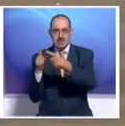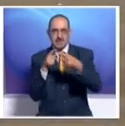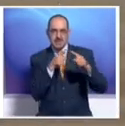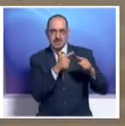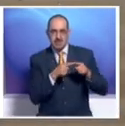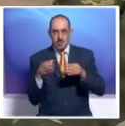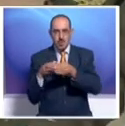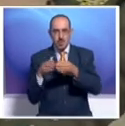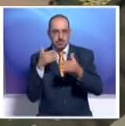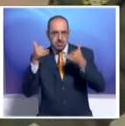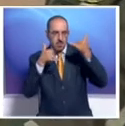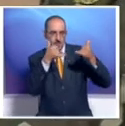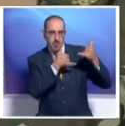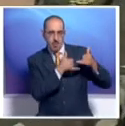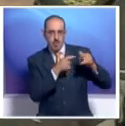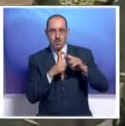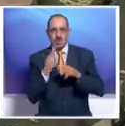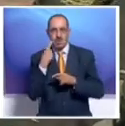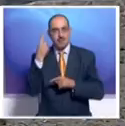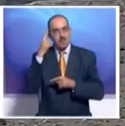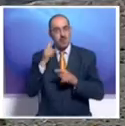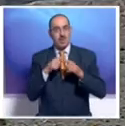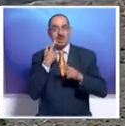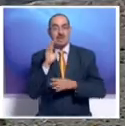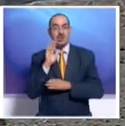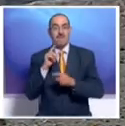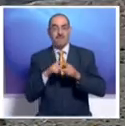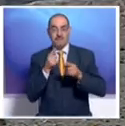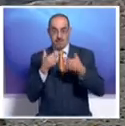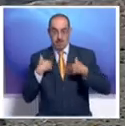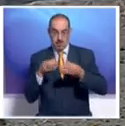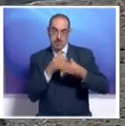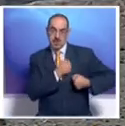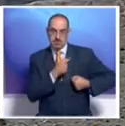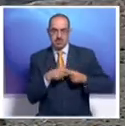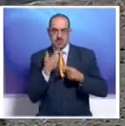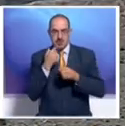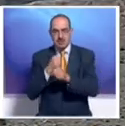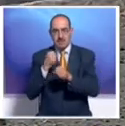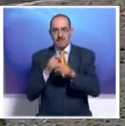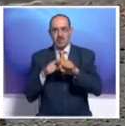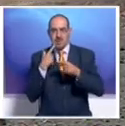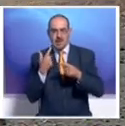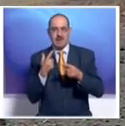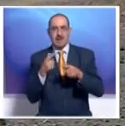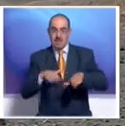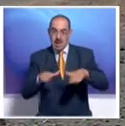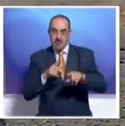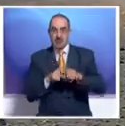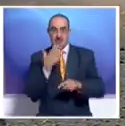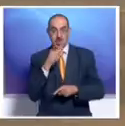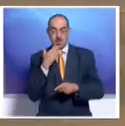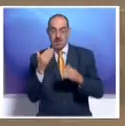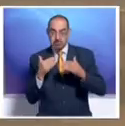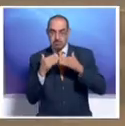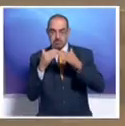القنوات، فضلا عن إكساب القادة الخبرة في السيطرة على الوحدات وتمكين الأطقم من اكتساب مهارات